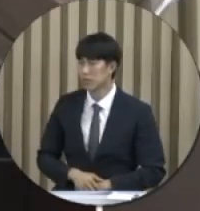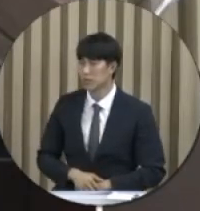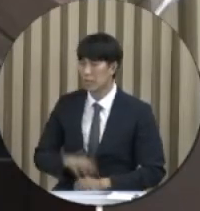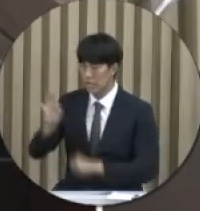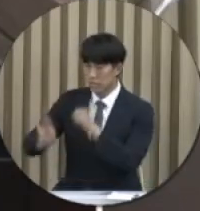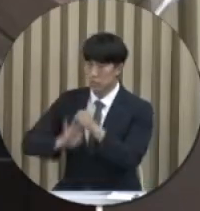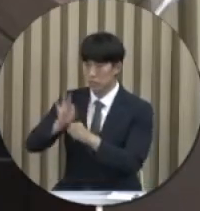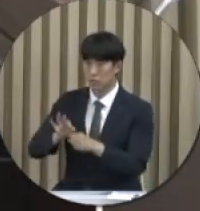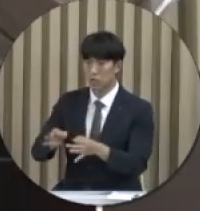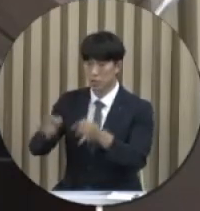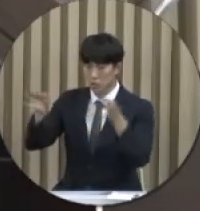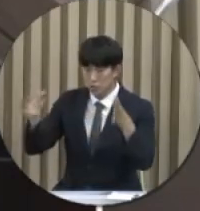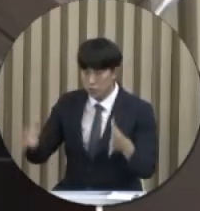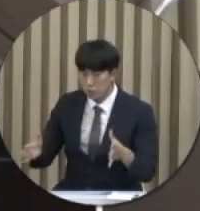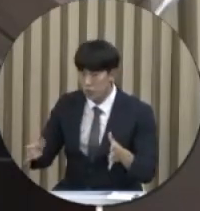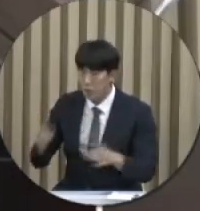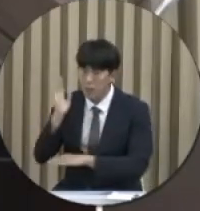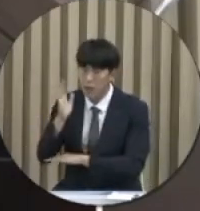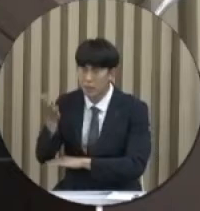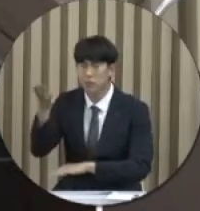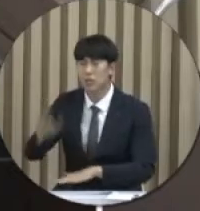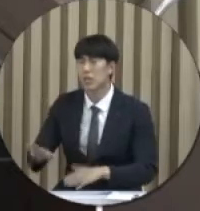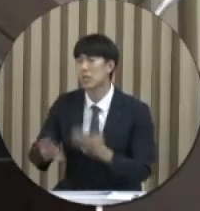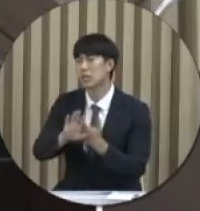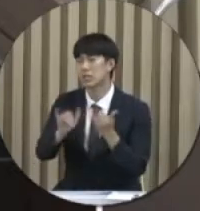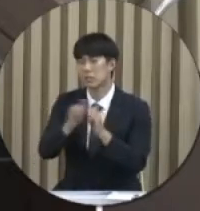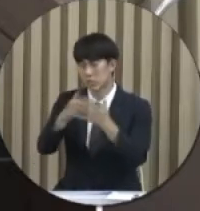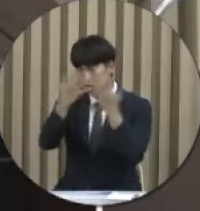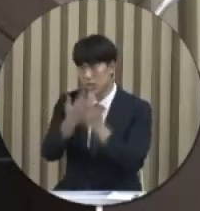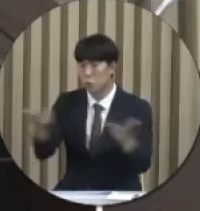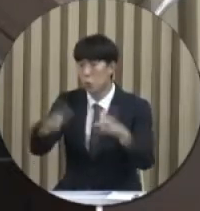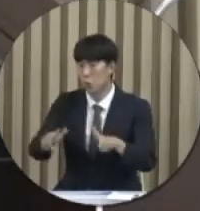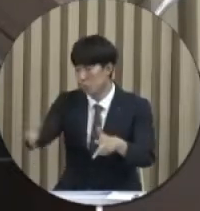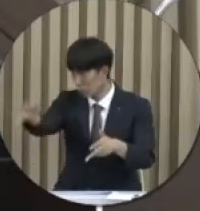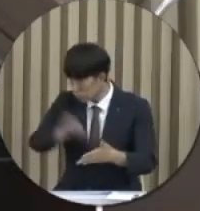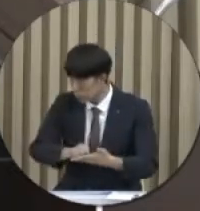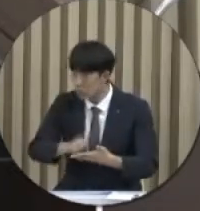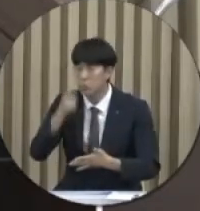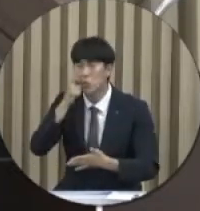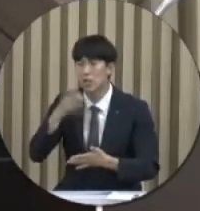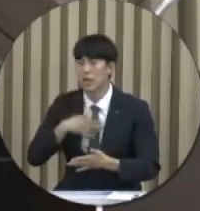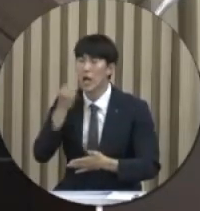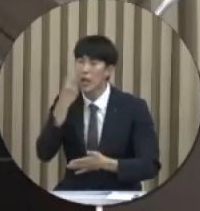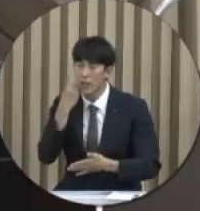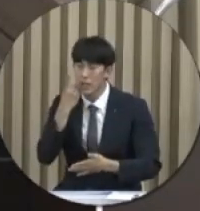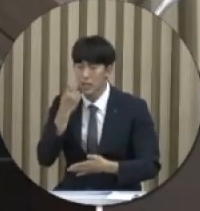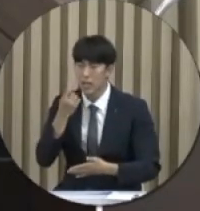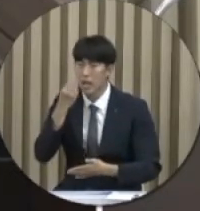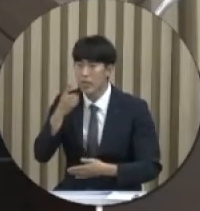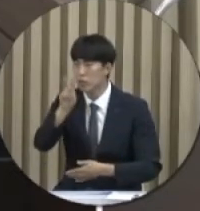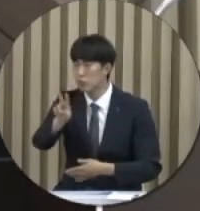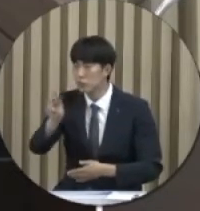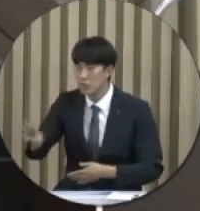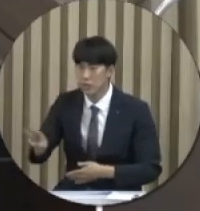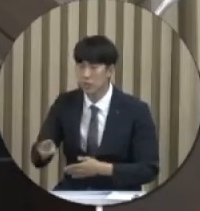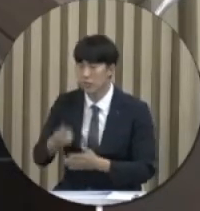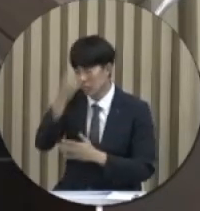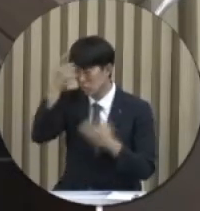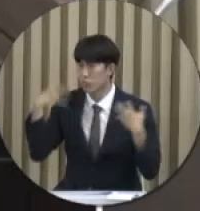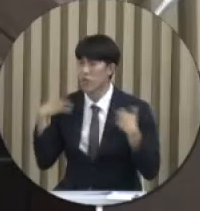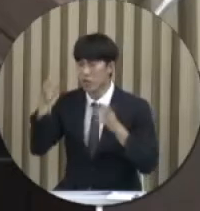년 동안 국제테마파크 얘기했지만 아무도 유치하지 못했습니다. 제가 한 달에 두세 번씩 청와대를 찾아가고